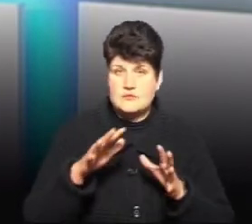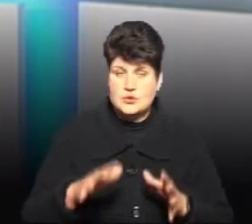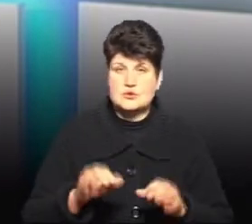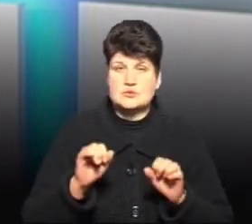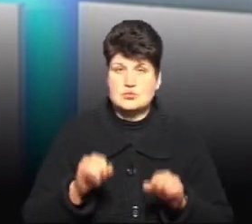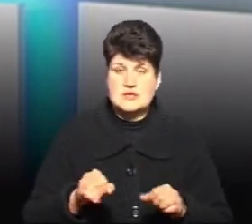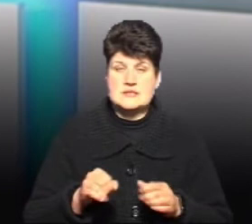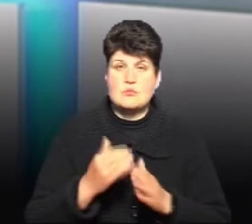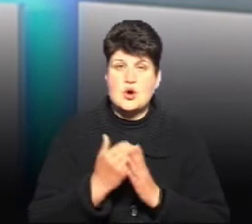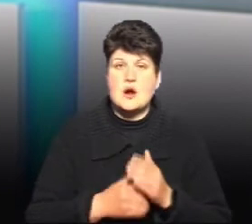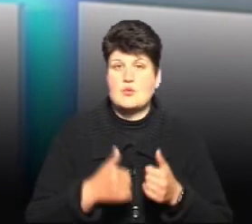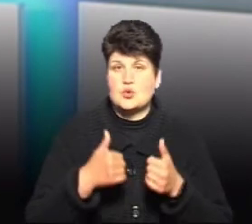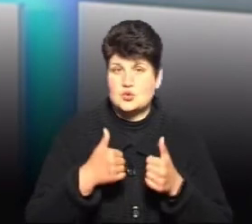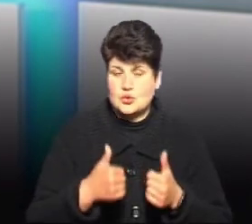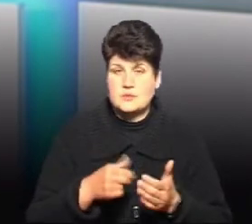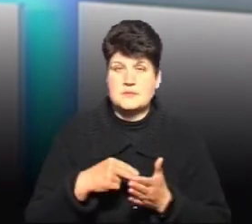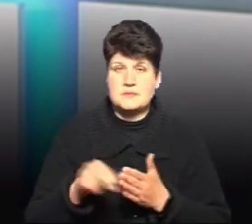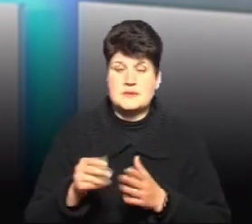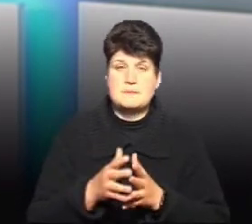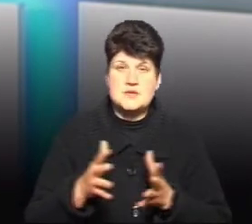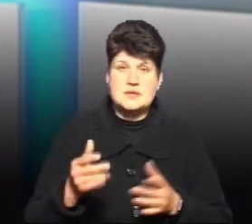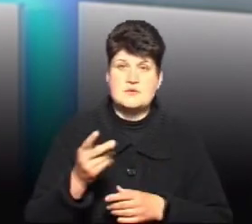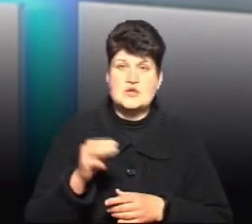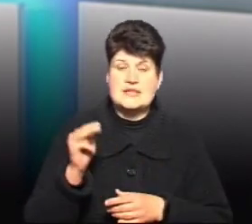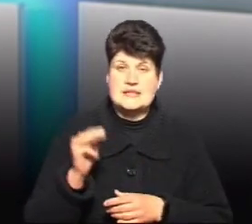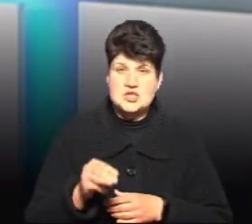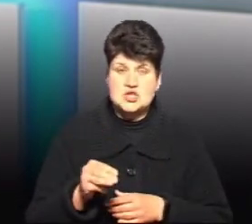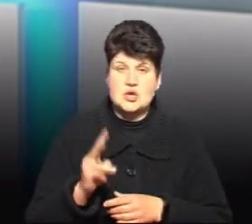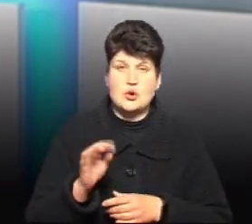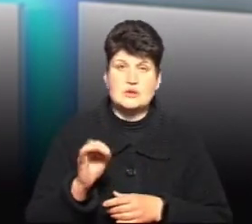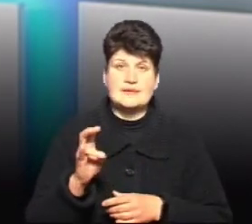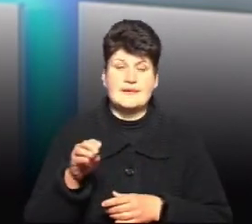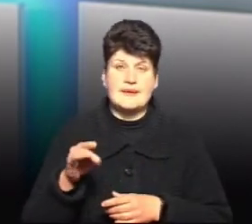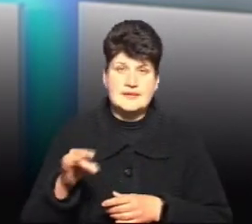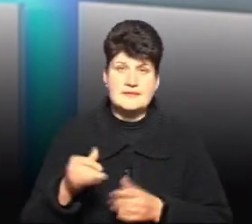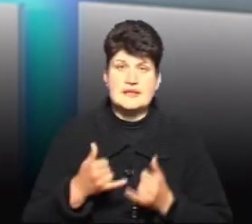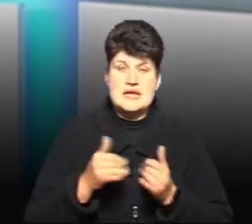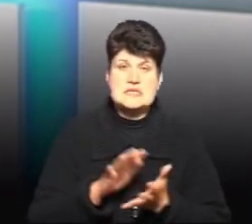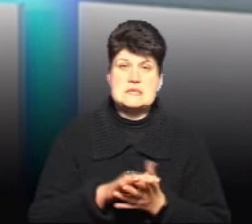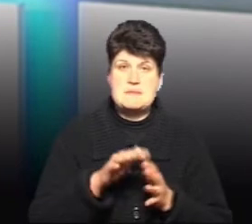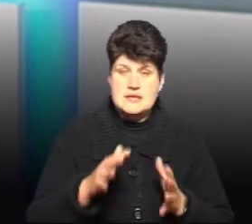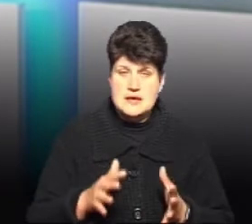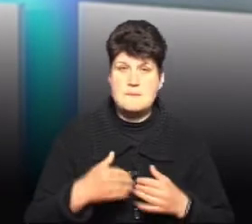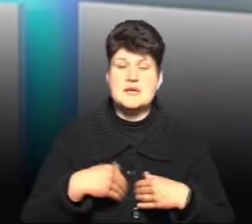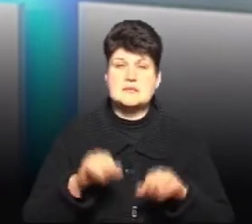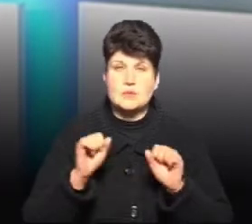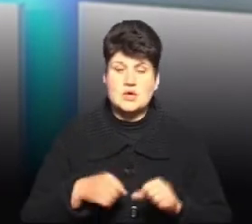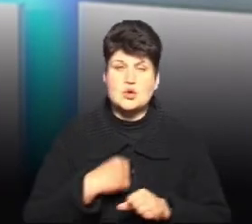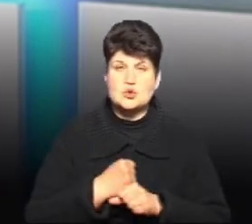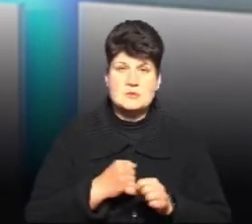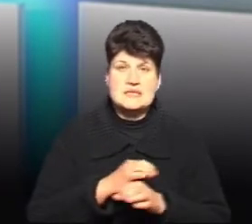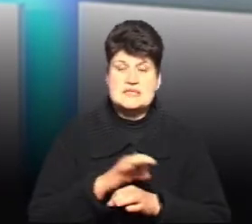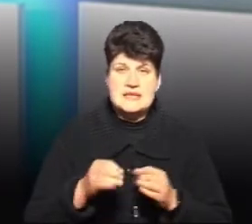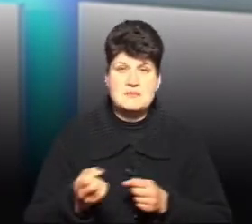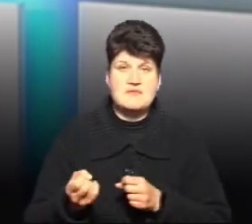придбати більше ніж 1500 контейнерів для сміття. Ми змогли розробити схеми вивозу сміття, ми